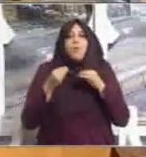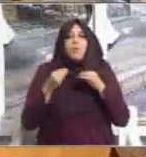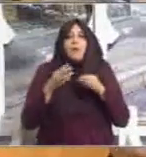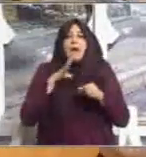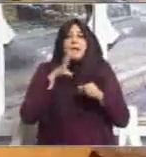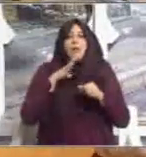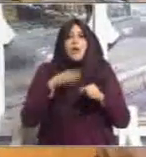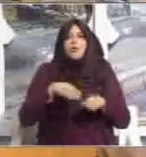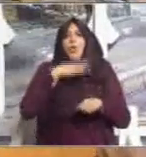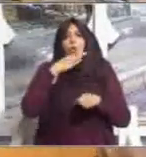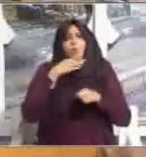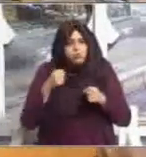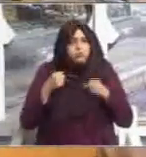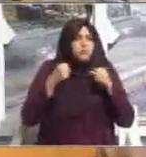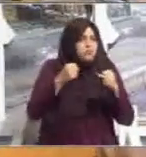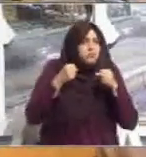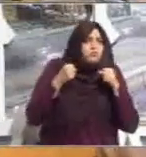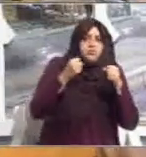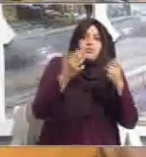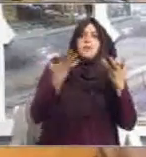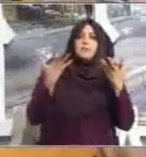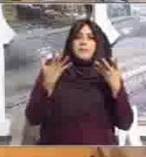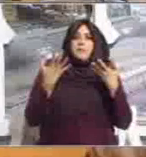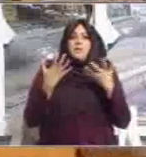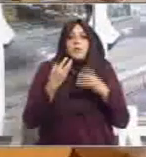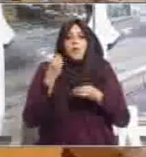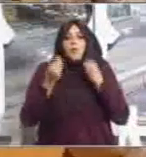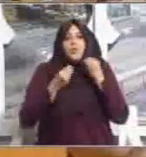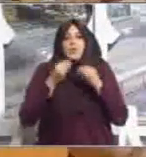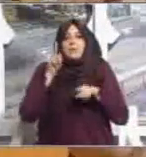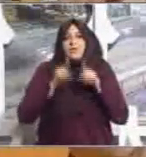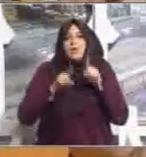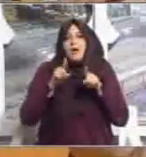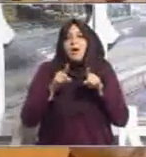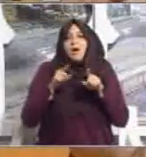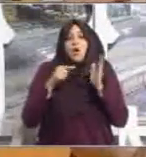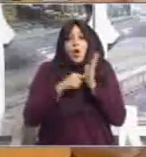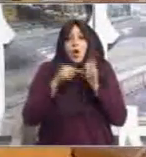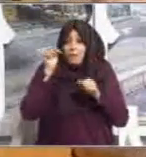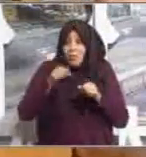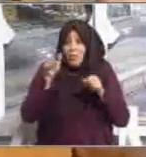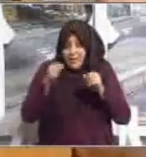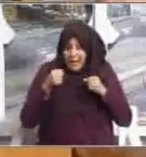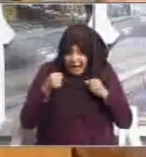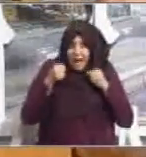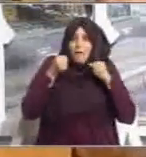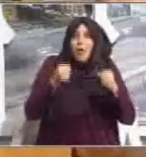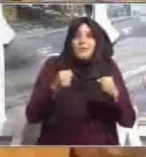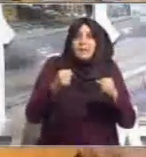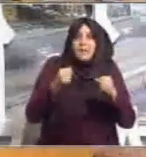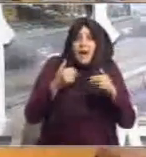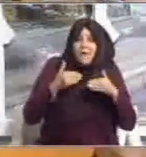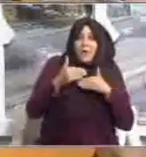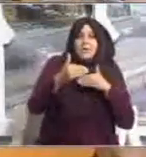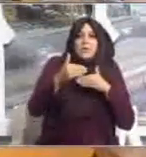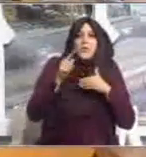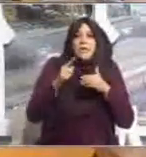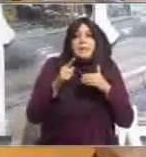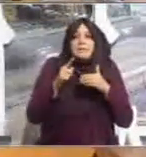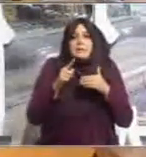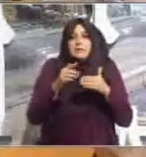ولذلك يقدم عندما ينبغي أن يقدم، يتأخر عندما ينبغي أن يتأخر.